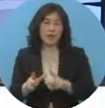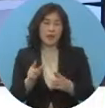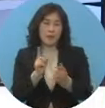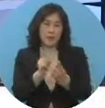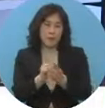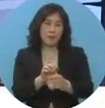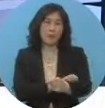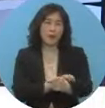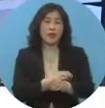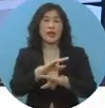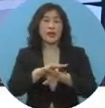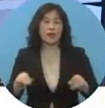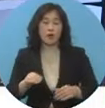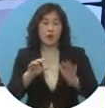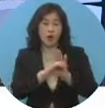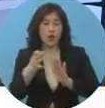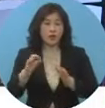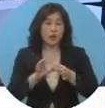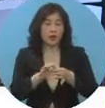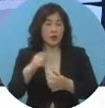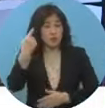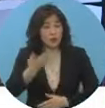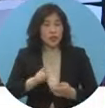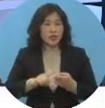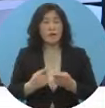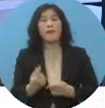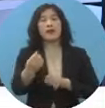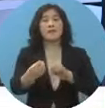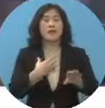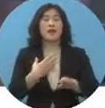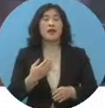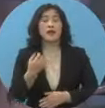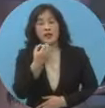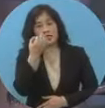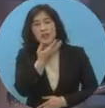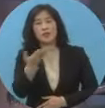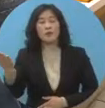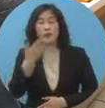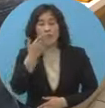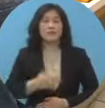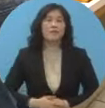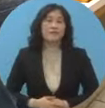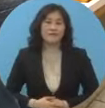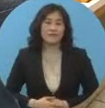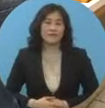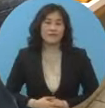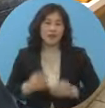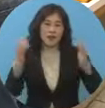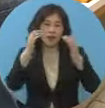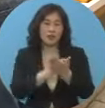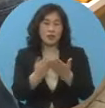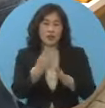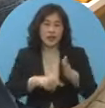해결하고 코로나 일고 관련 문의도 시 속히 안내 받을 수 있습니다 고통분담 차원에서